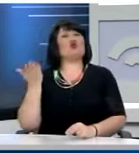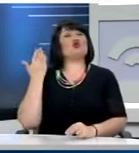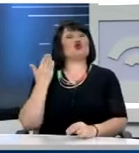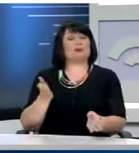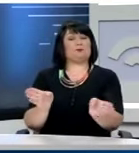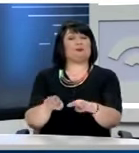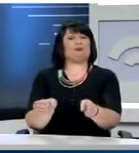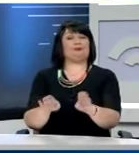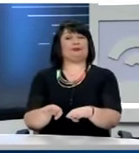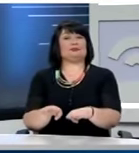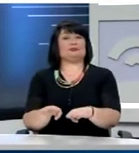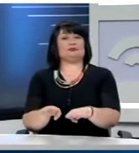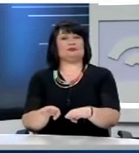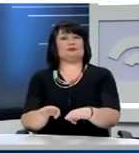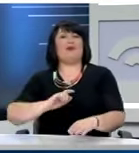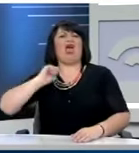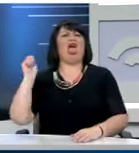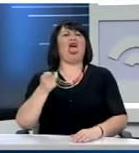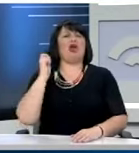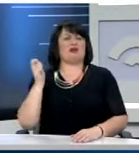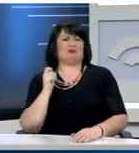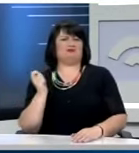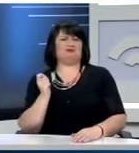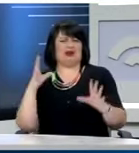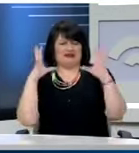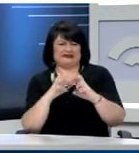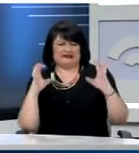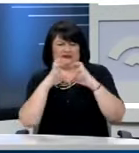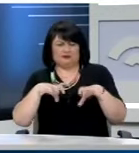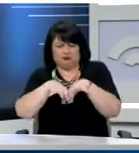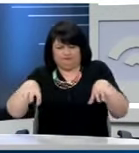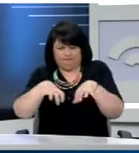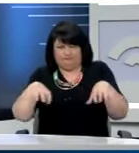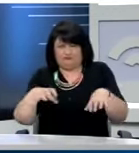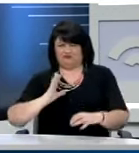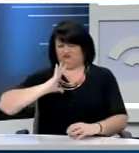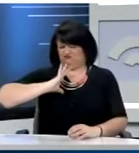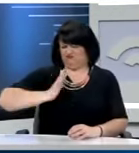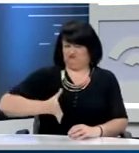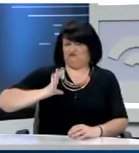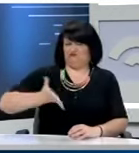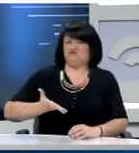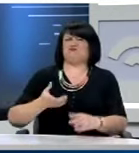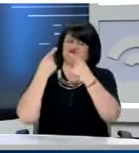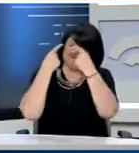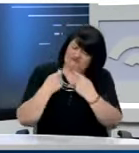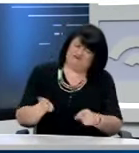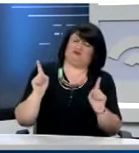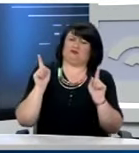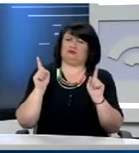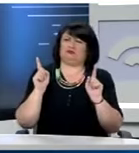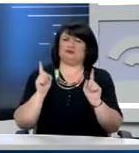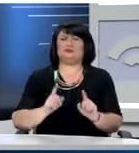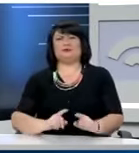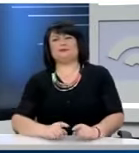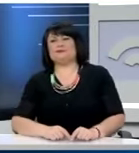μέρες στον εθνικισμό, στο διχασμό, στο μίσο, σε ακραίες ενέργειες,